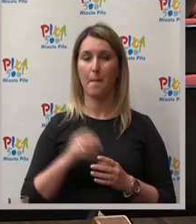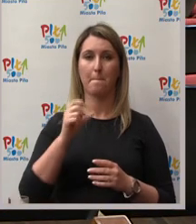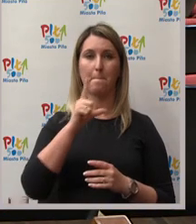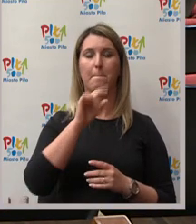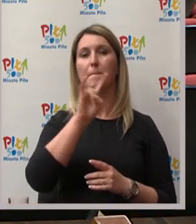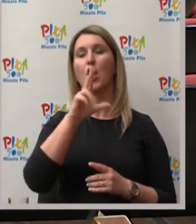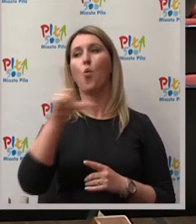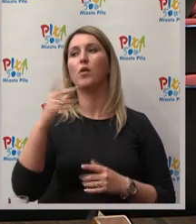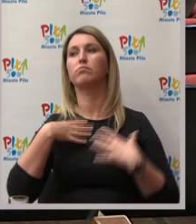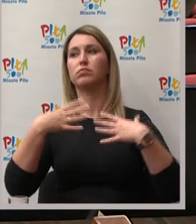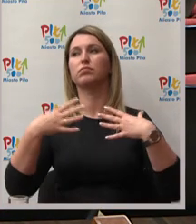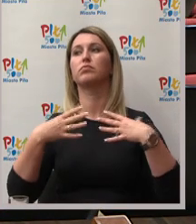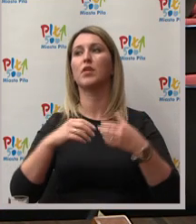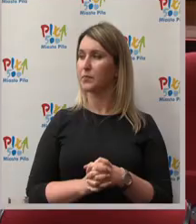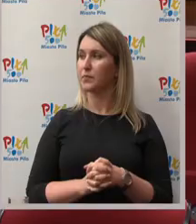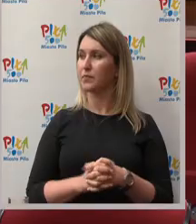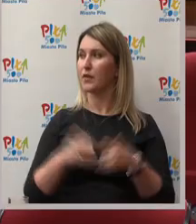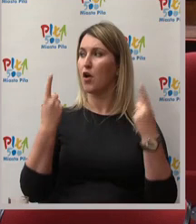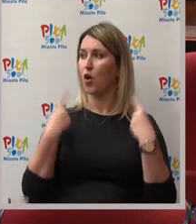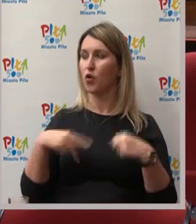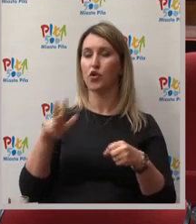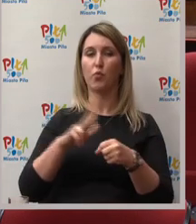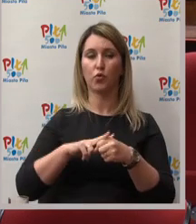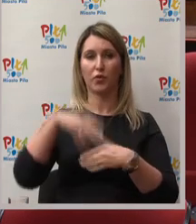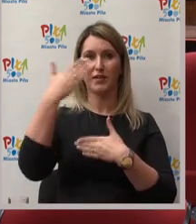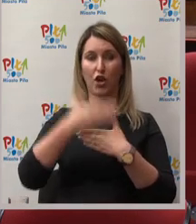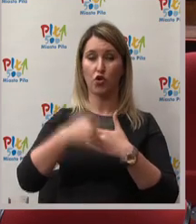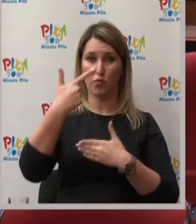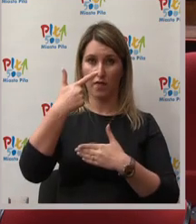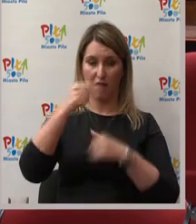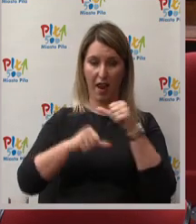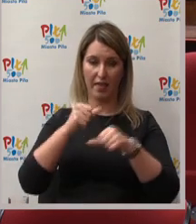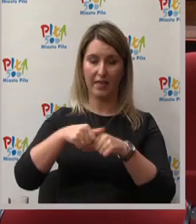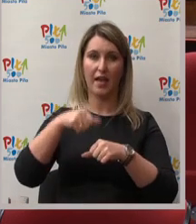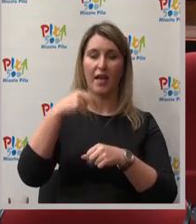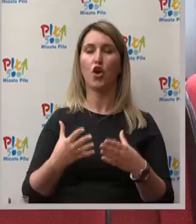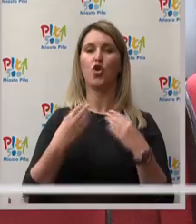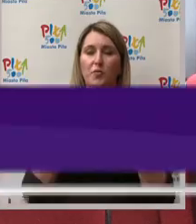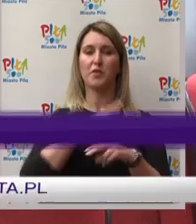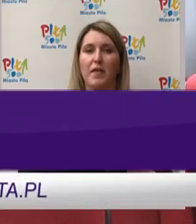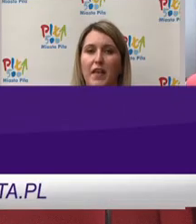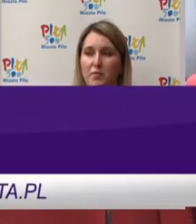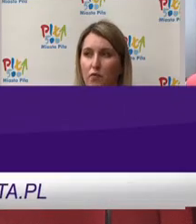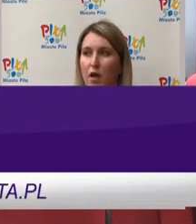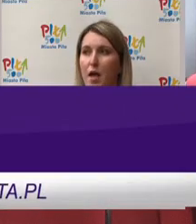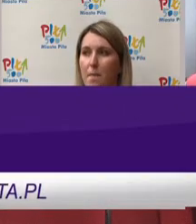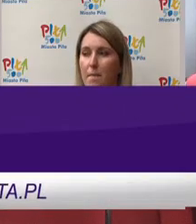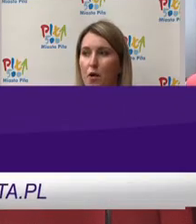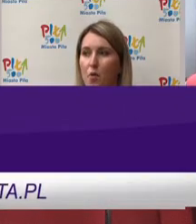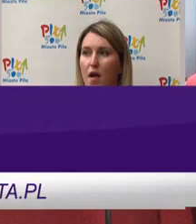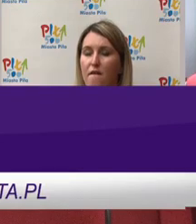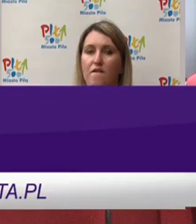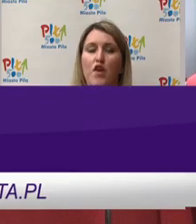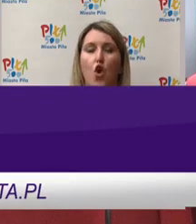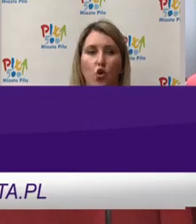instytucji dotyczącymi bezpieczeństwa na terenie miasta. W punkcie wolne wnioski wróciła sprawa schroniska na Leszkowie. Wyrok sądu jest oczywisty